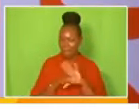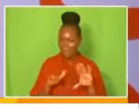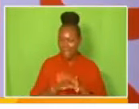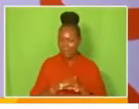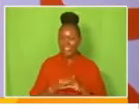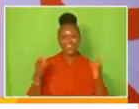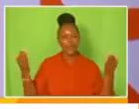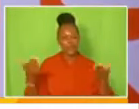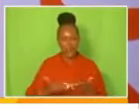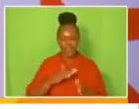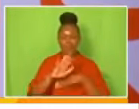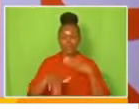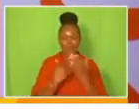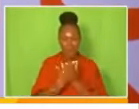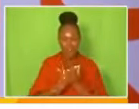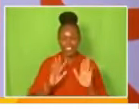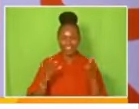Karibuni sana.